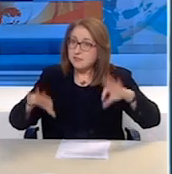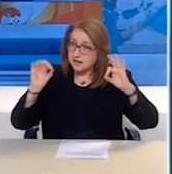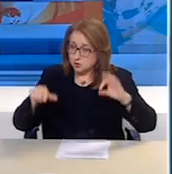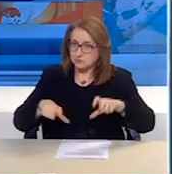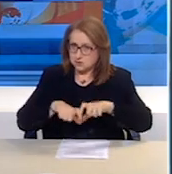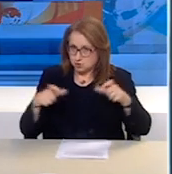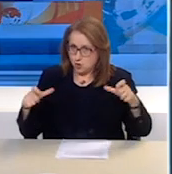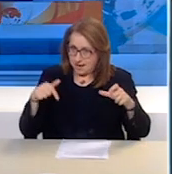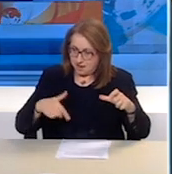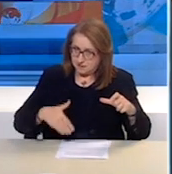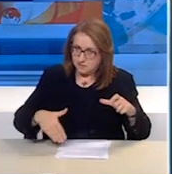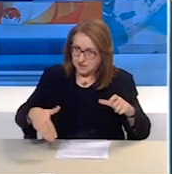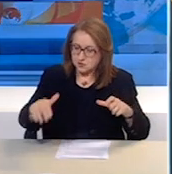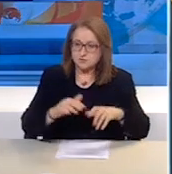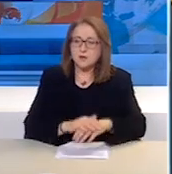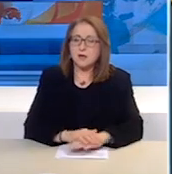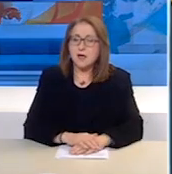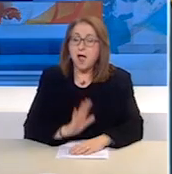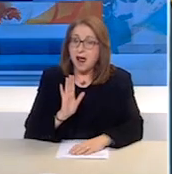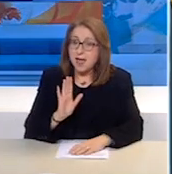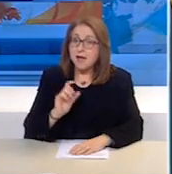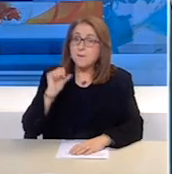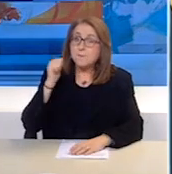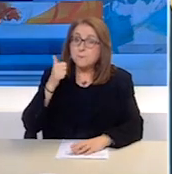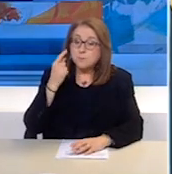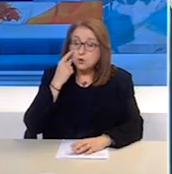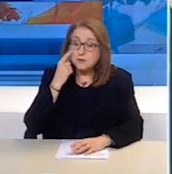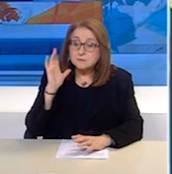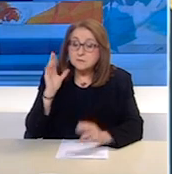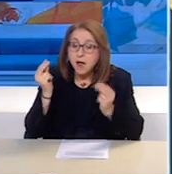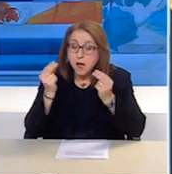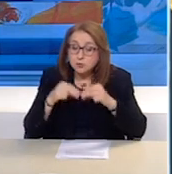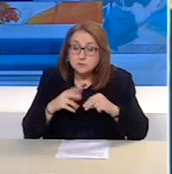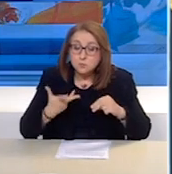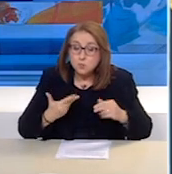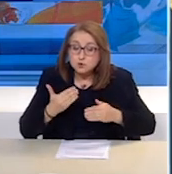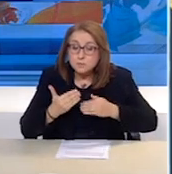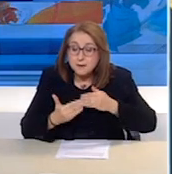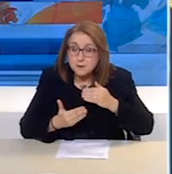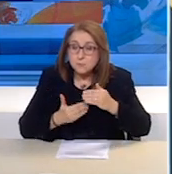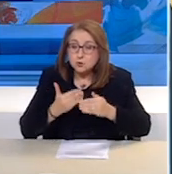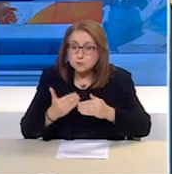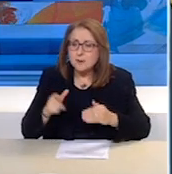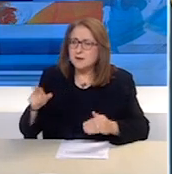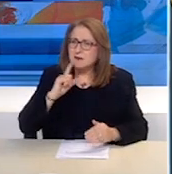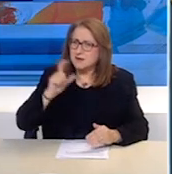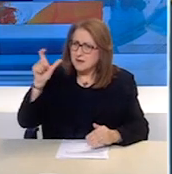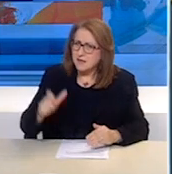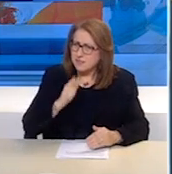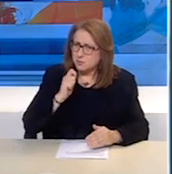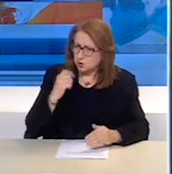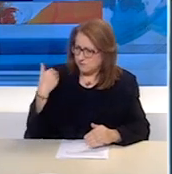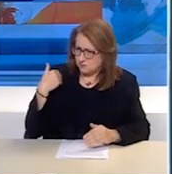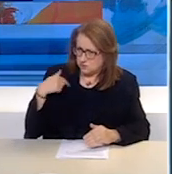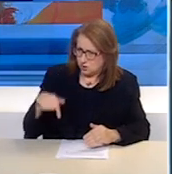ιδρυμάτων, πάντα θέτοντας ως γνώμονα την παρακολούθηση των επιδημιολογικών δεδομένων. Για όλα αυτά τα υποερωτήματα που ρωτάει η δημοσιογράφος, έχουν